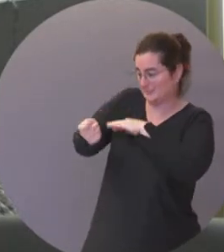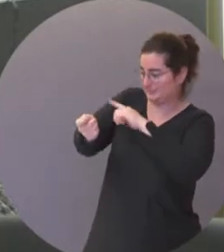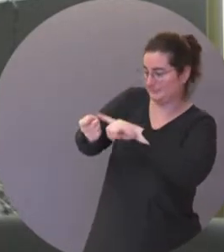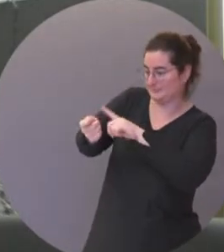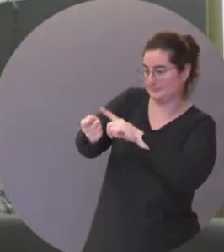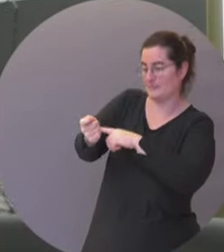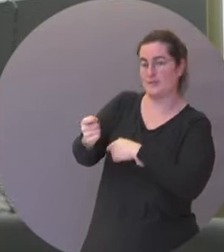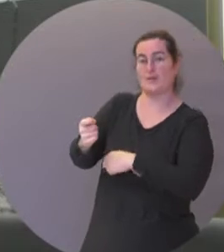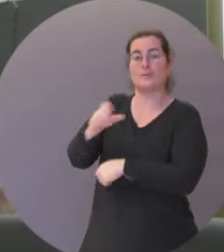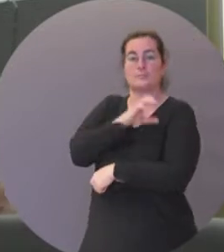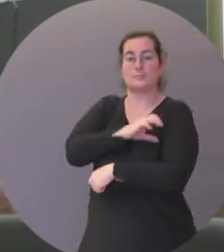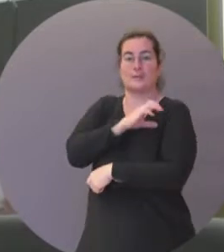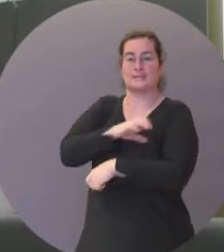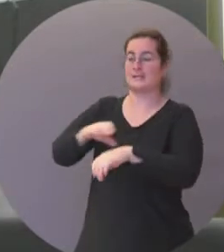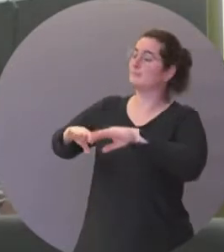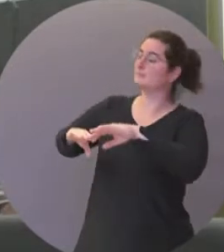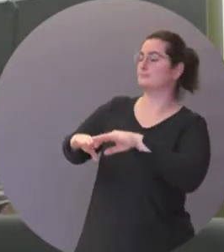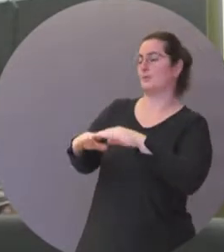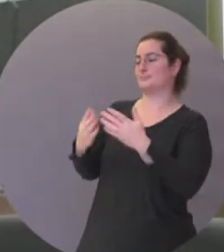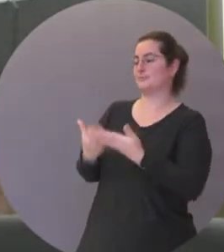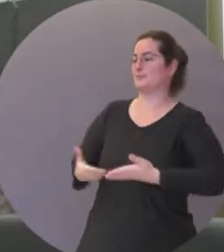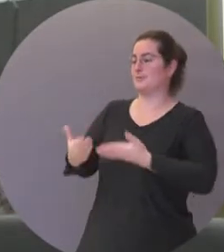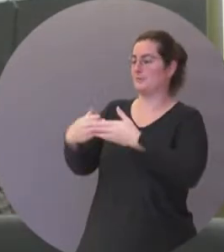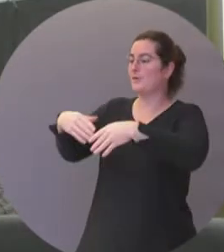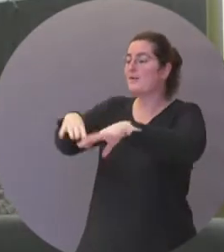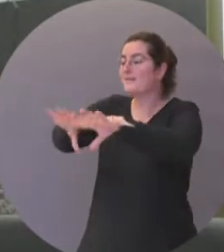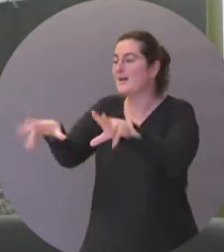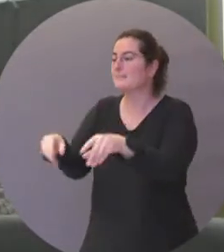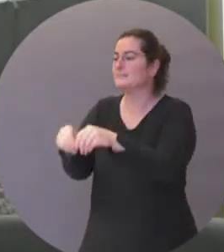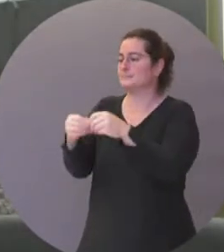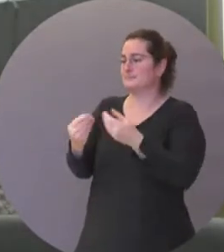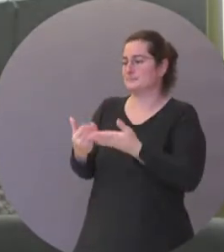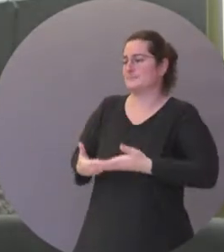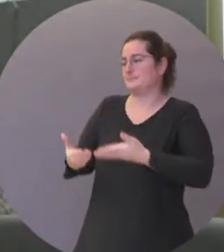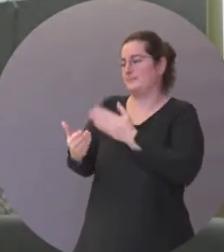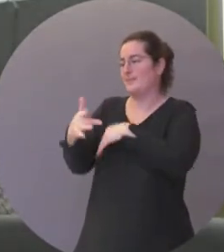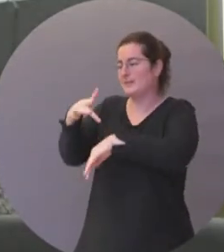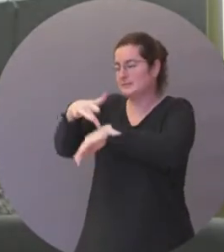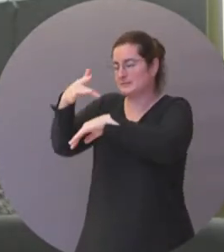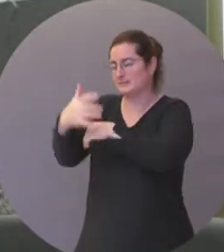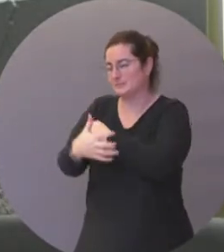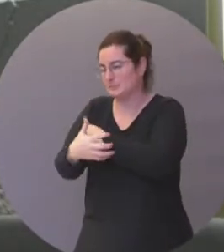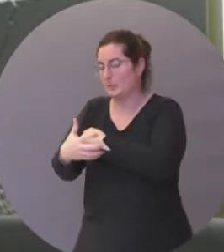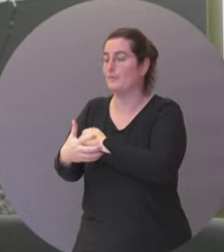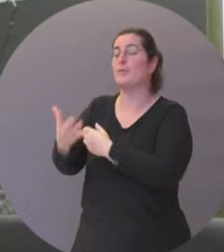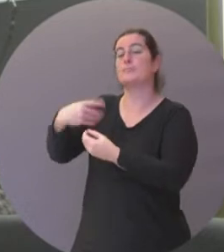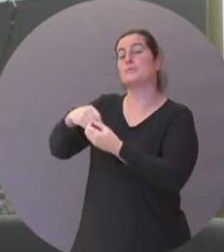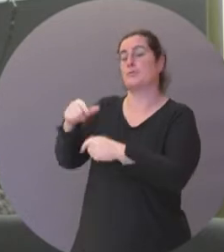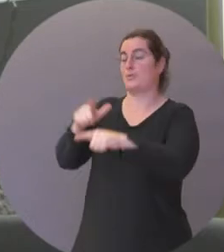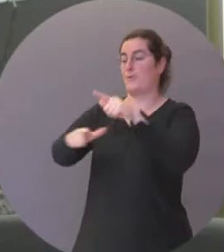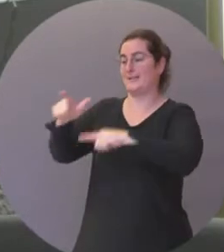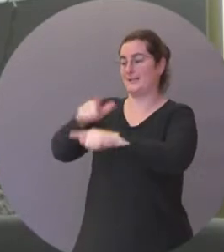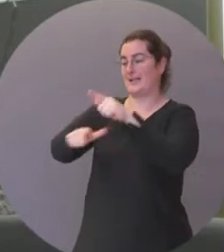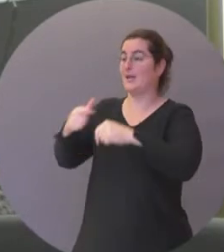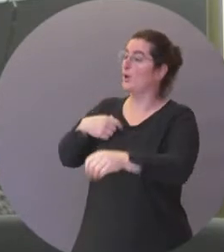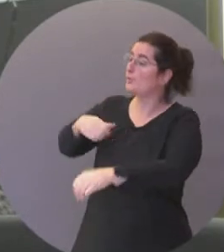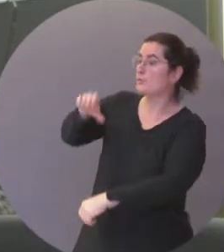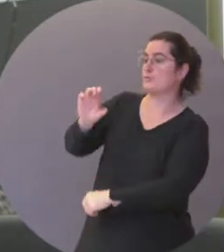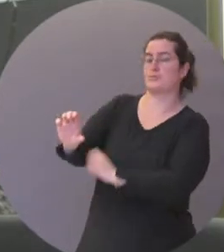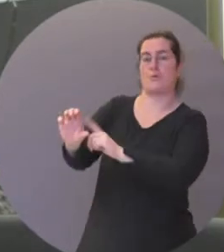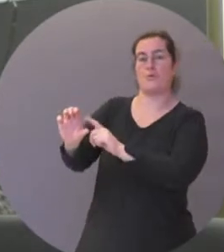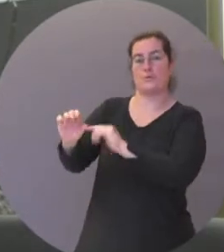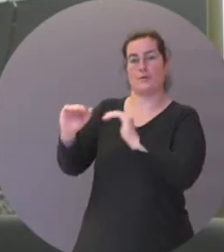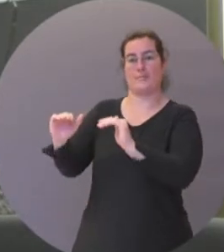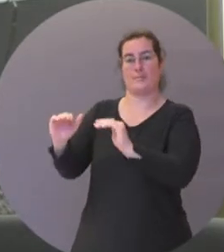résidentiel des publics défavorisés avec le fond départemental de garantie et de caution des loyers parce que nous croyons tous